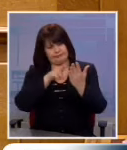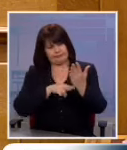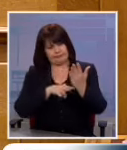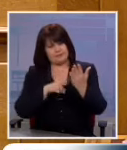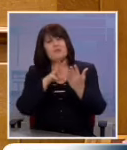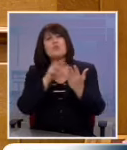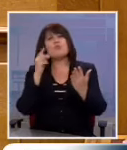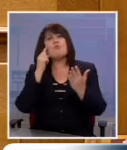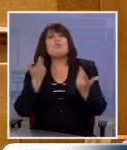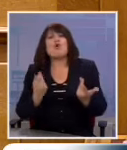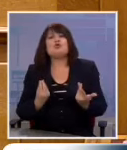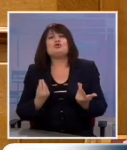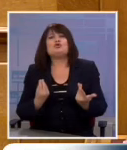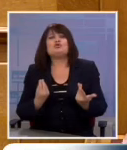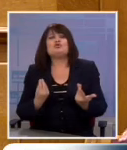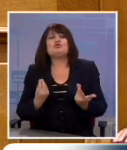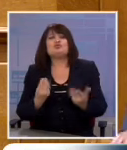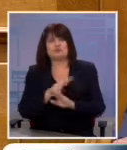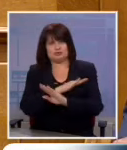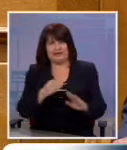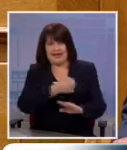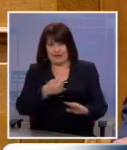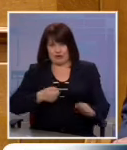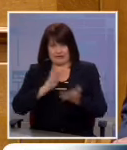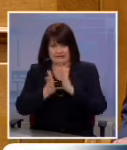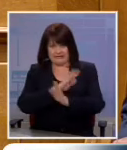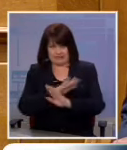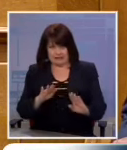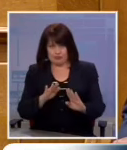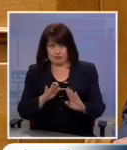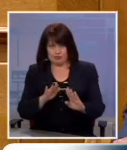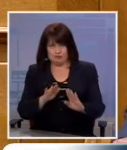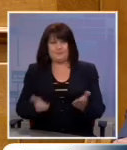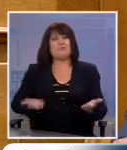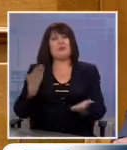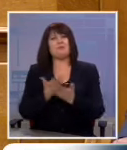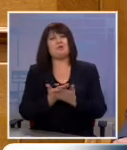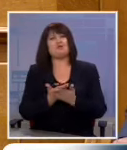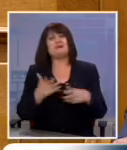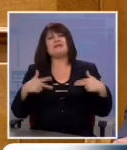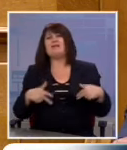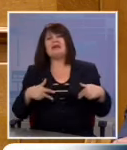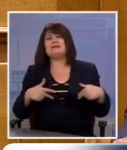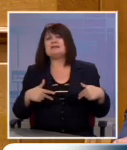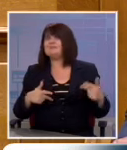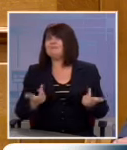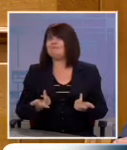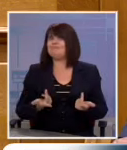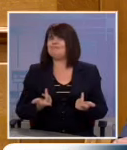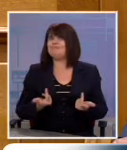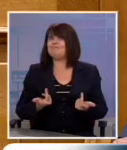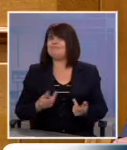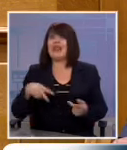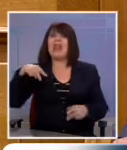σας φαίνεται? Ότι τερματίσανε τη λιτότητα? Οι προτάσεις της κυβέρνησής σας, κύριε